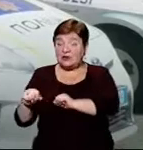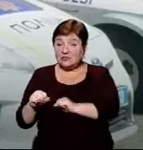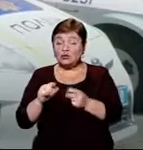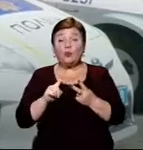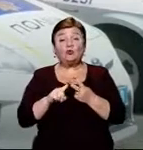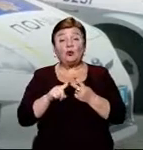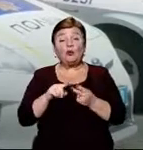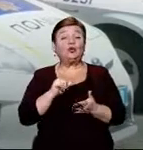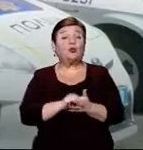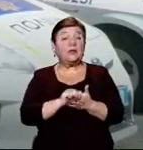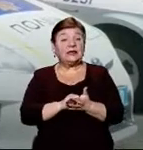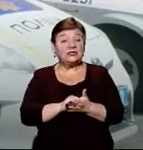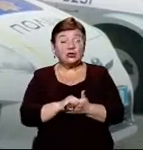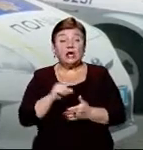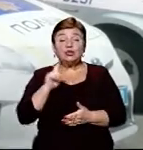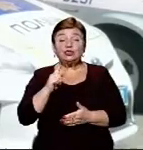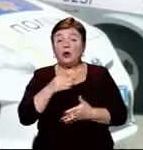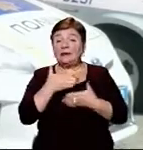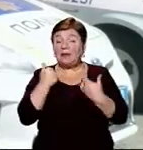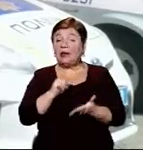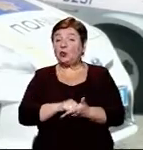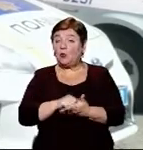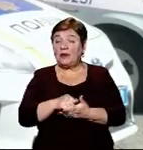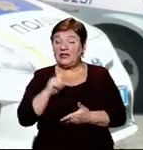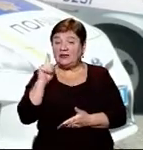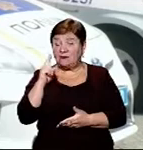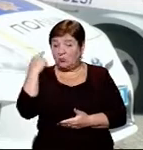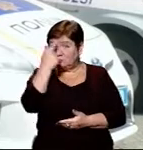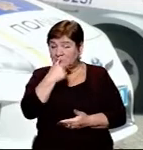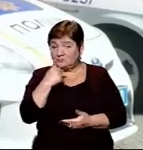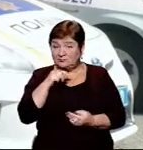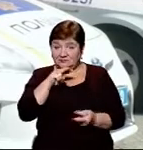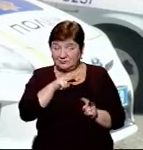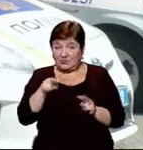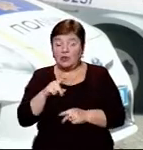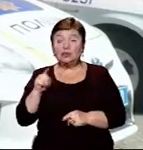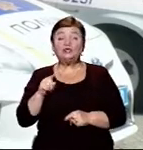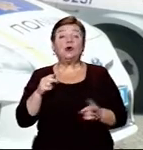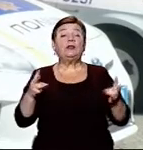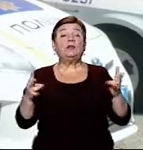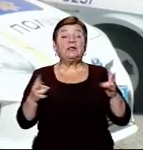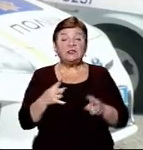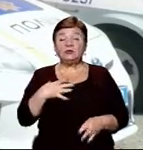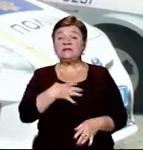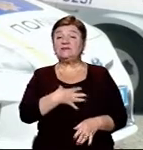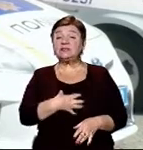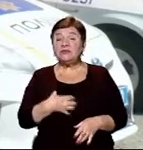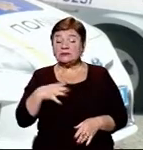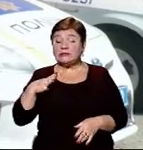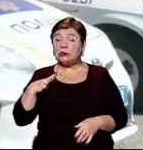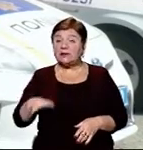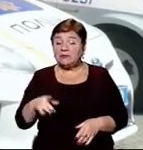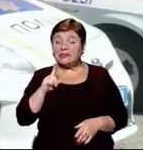– без документів, що посвідчують особу. Шановні батьки, ми наголошуємо на необхідності та важливості